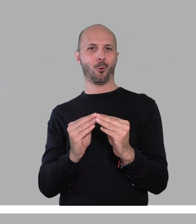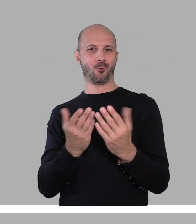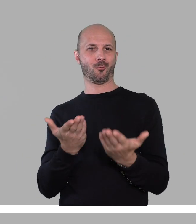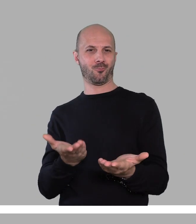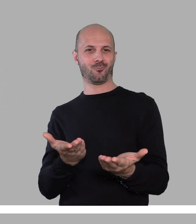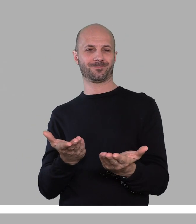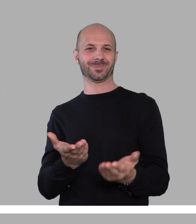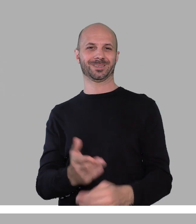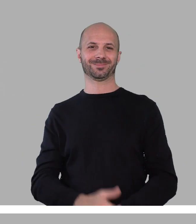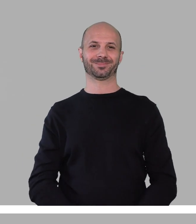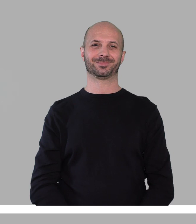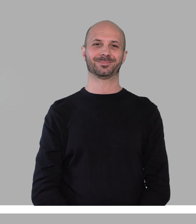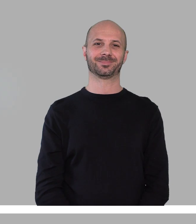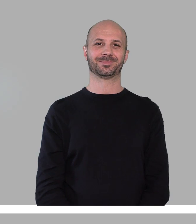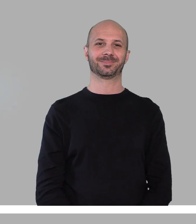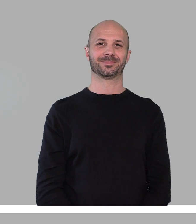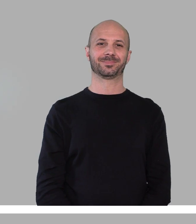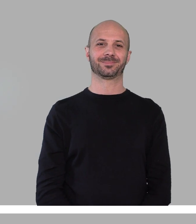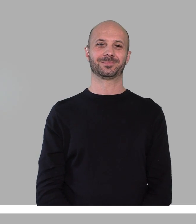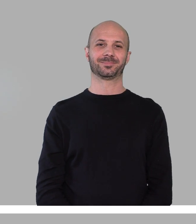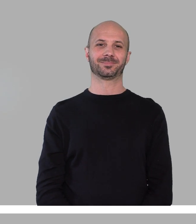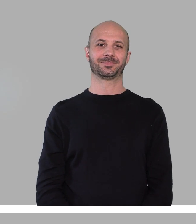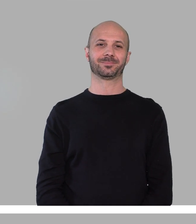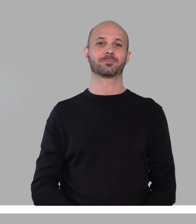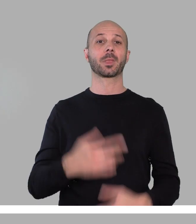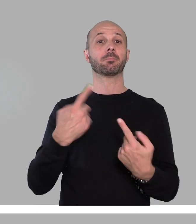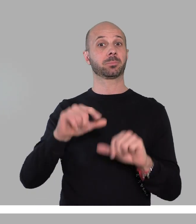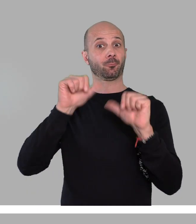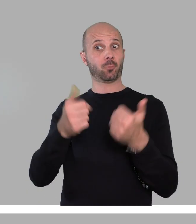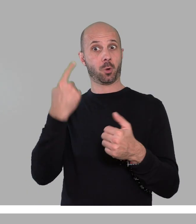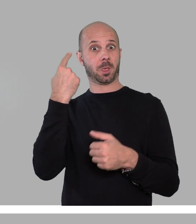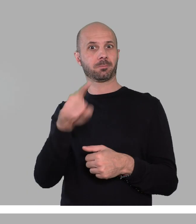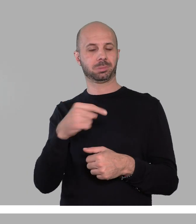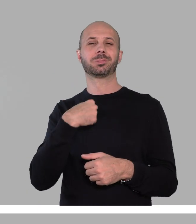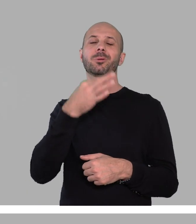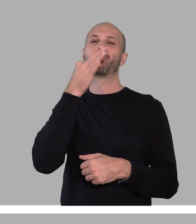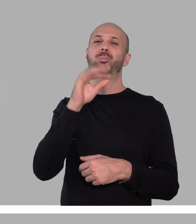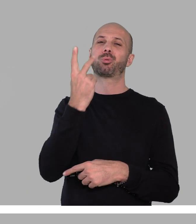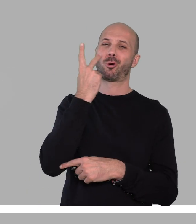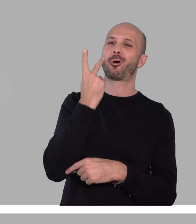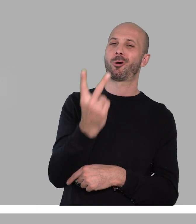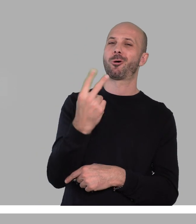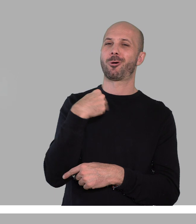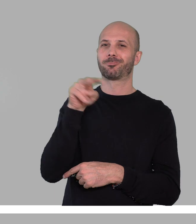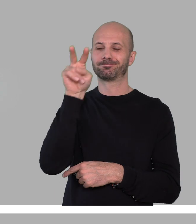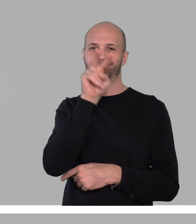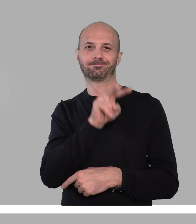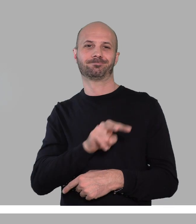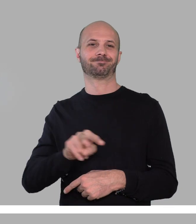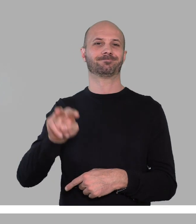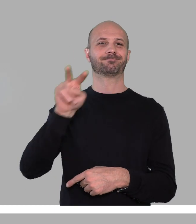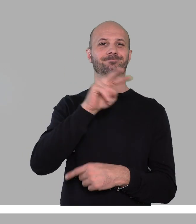dell'edificio, no? Ecco, e quindi si può in questo modo vedere, insomma,